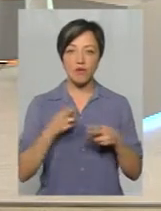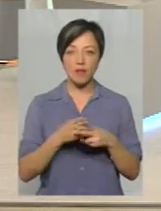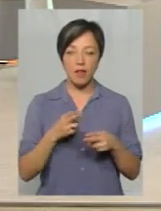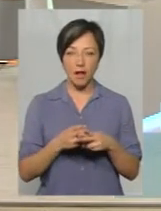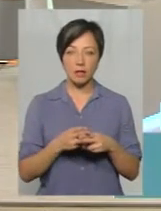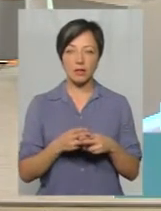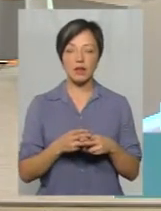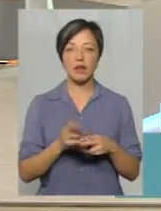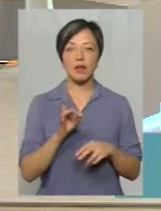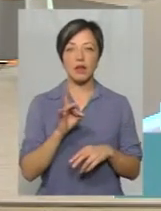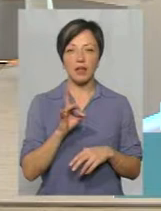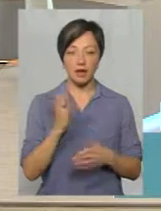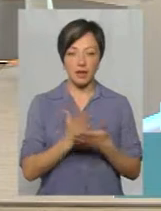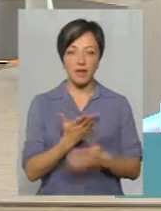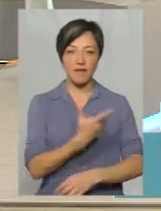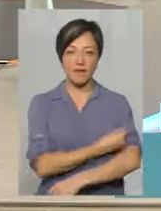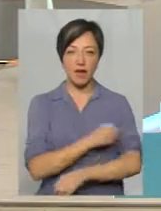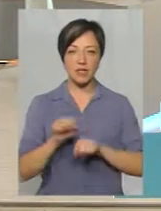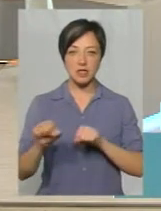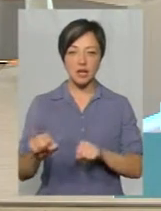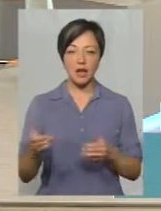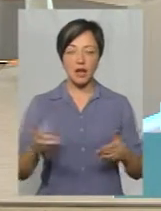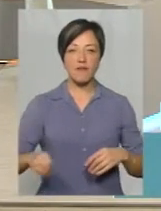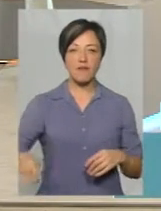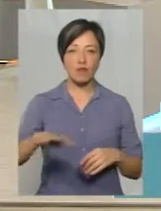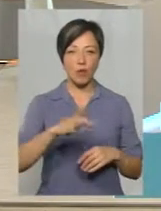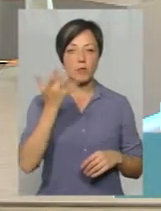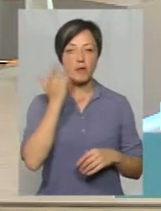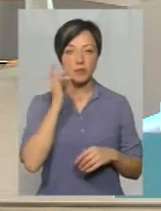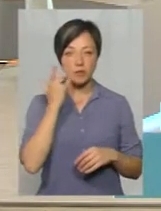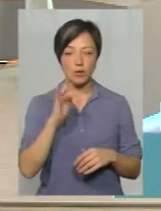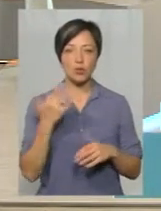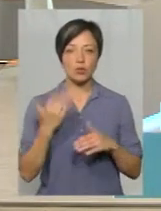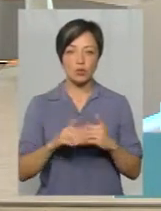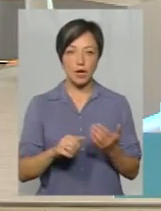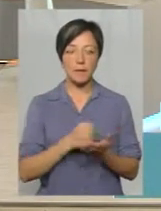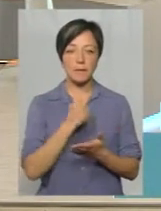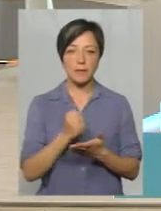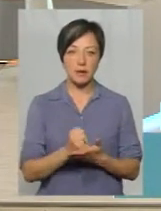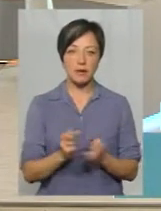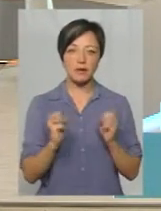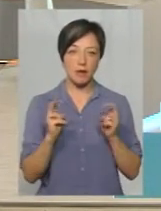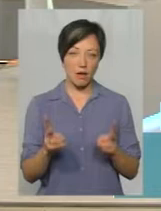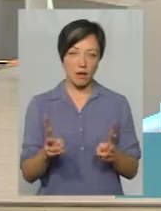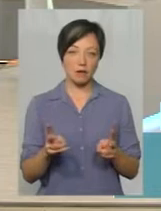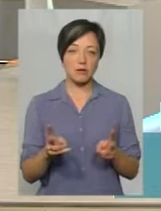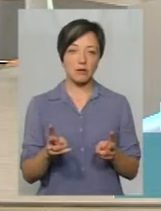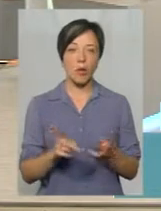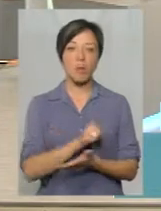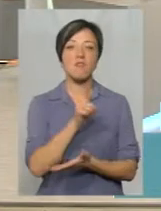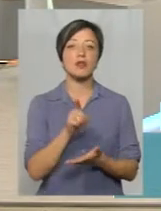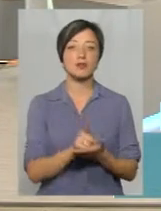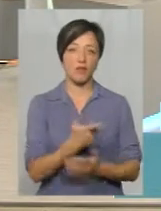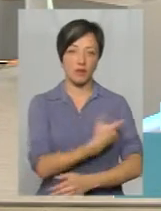Є ротавірусна вакцина, яка в Європі і в Сполучених Штатах вже прийнята як, ну, в них як